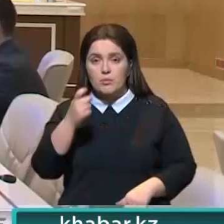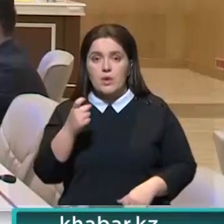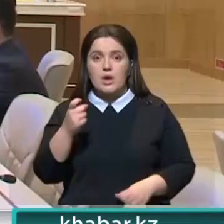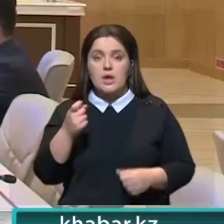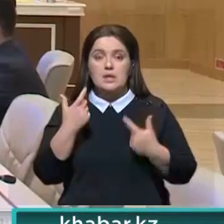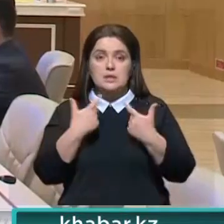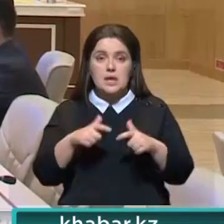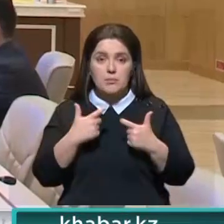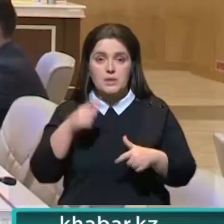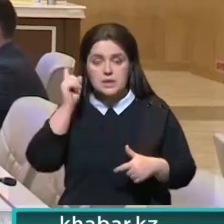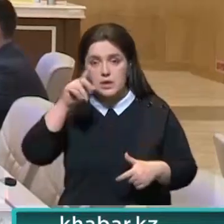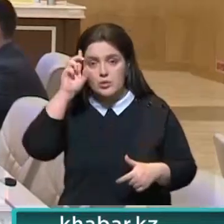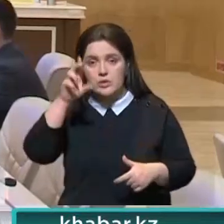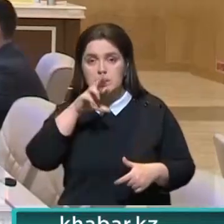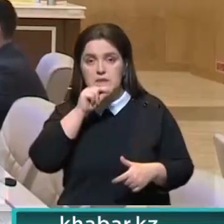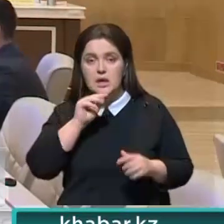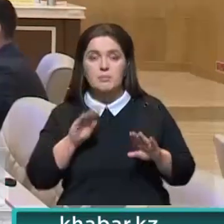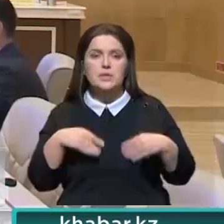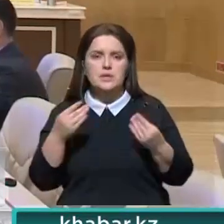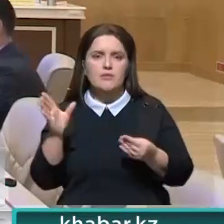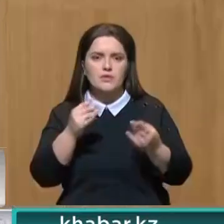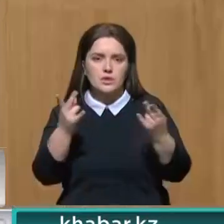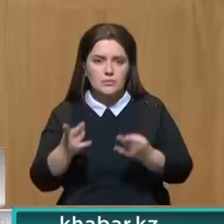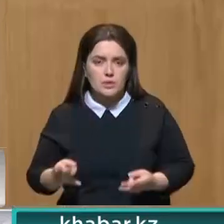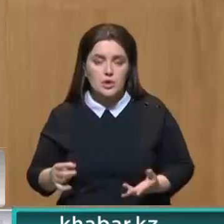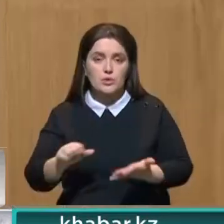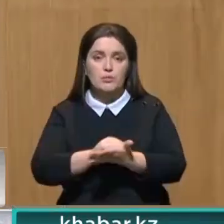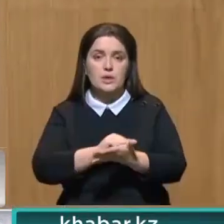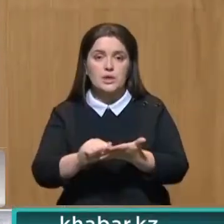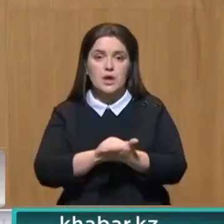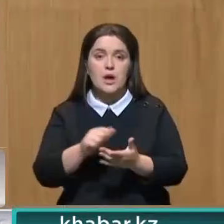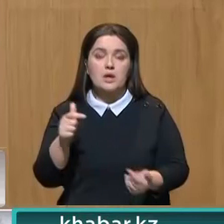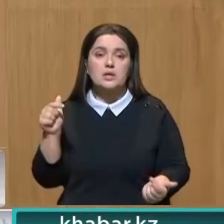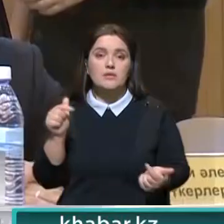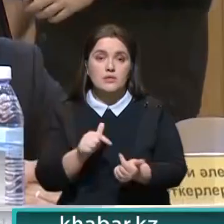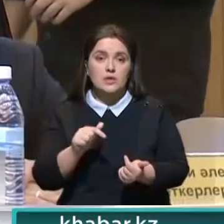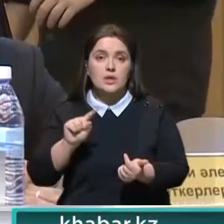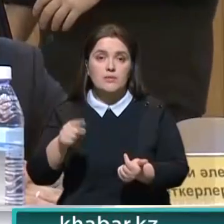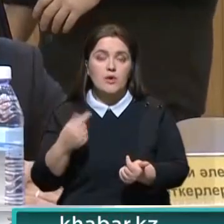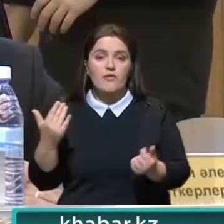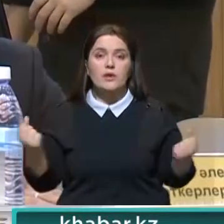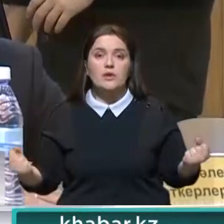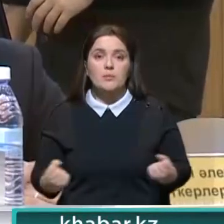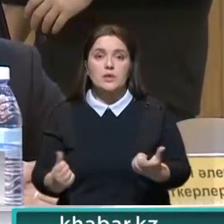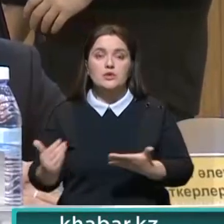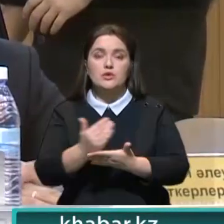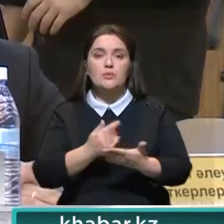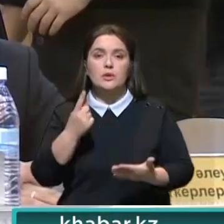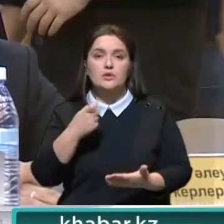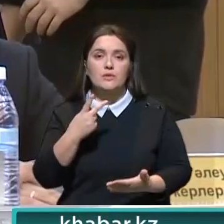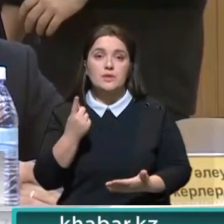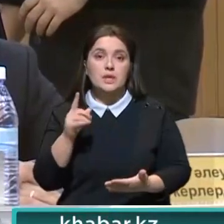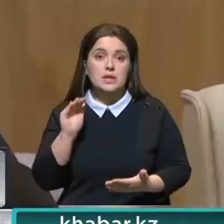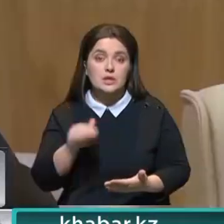что она сдала экзамен на знание госязыка и предоставила все необходимые документы. Они соответствуют требованиям. В ее поддержку